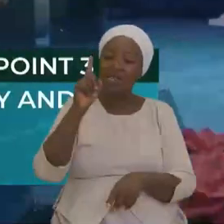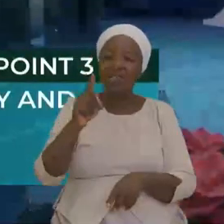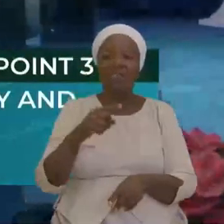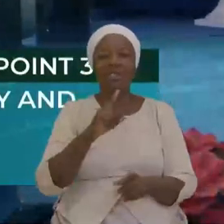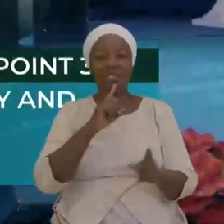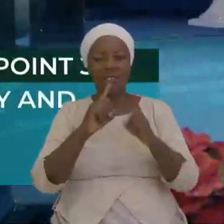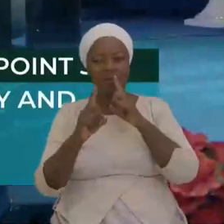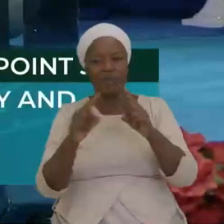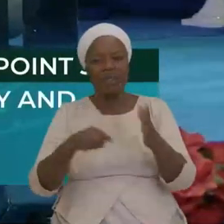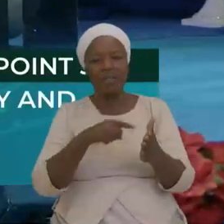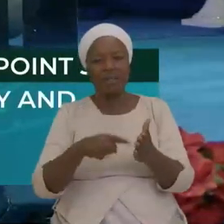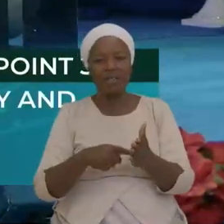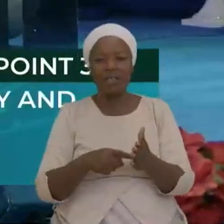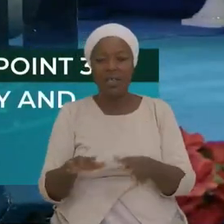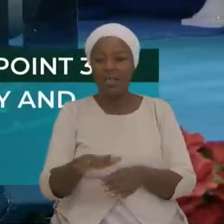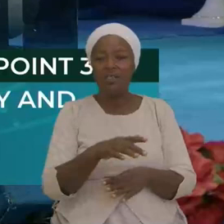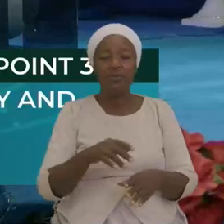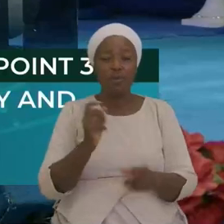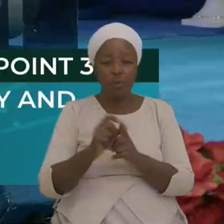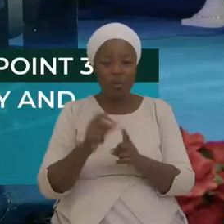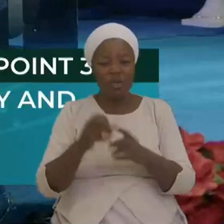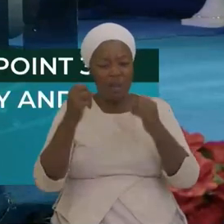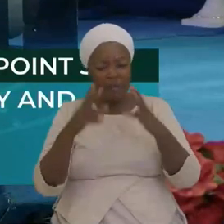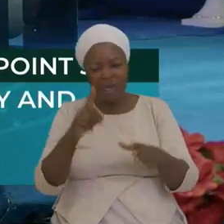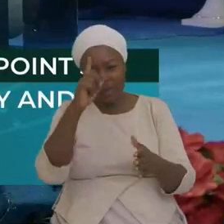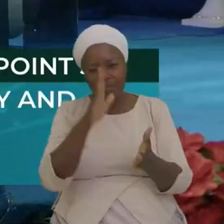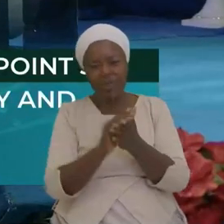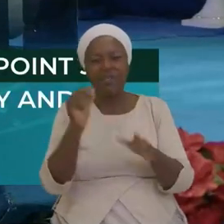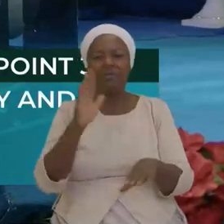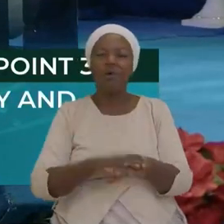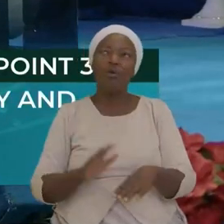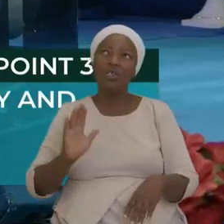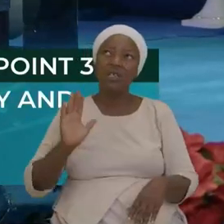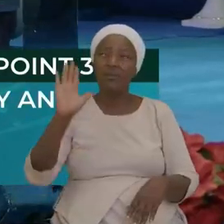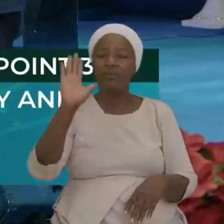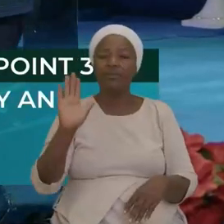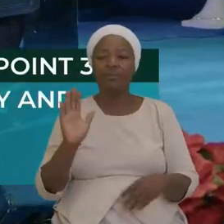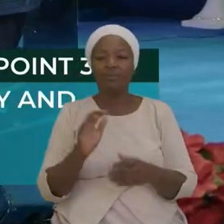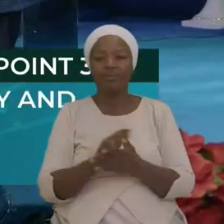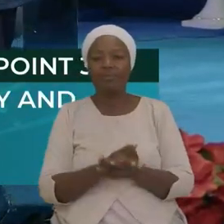Comme il parlait encore, plusieurs crurent en lui.